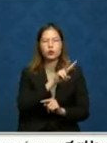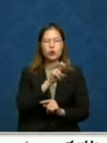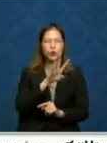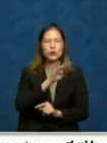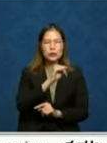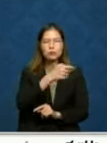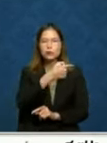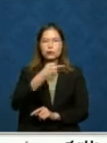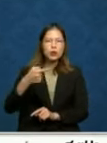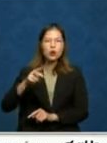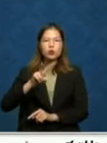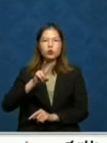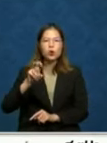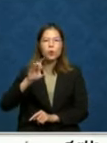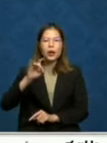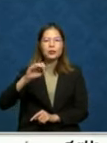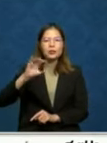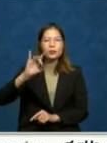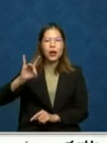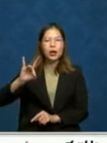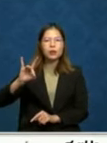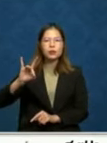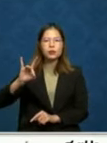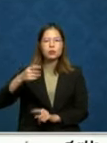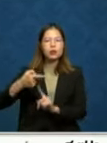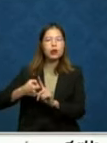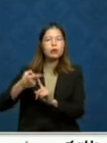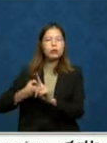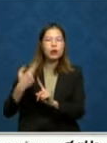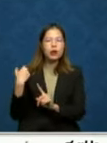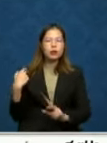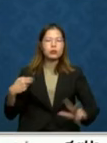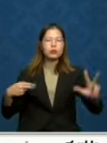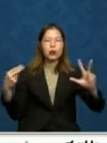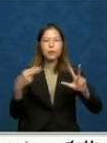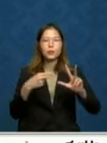240เดือนแต่ไม่ถึง288เดือน